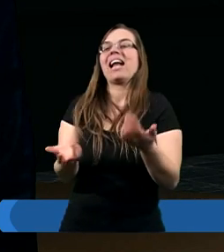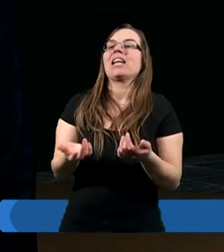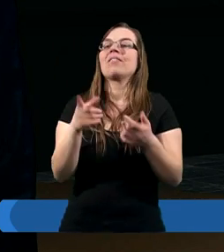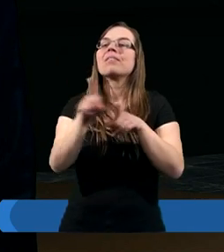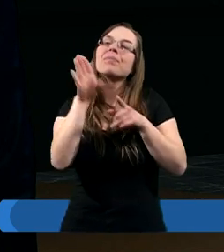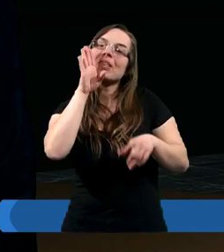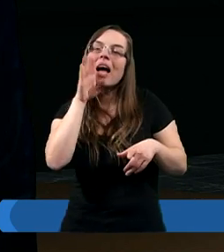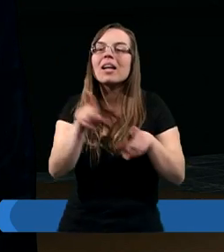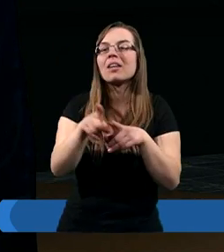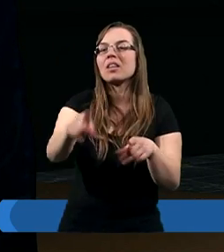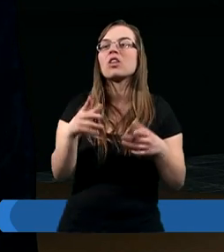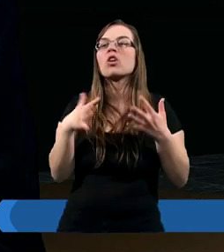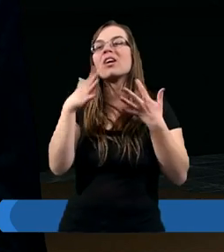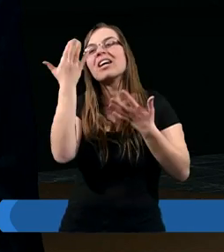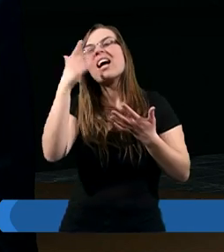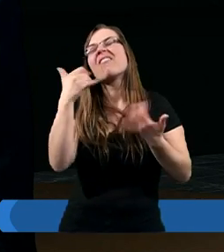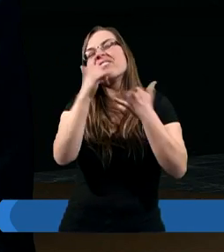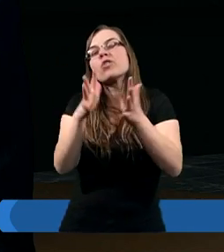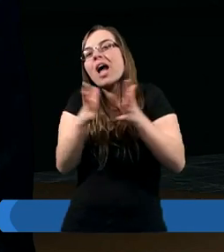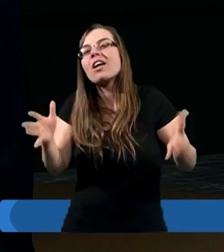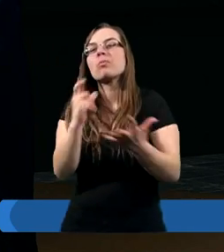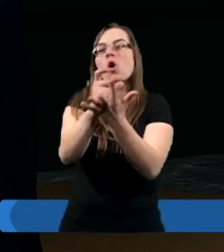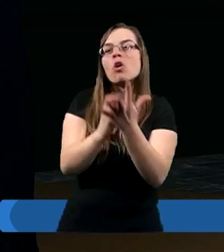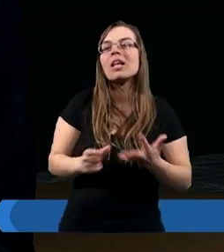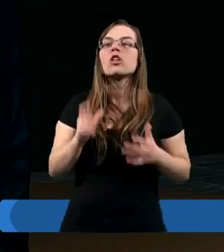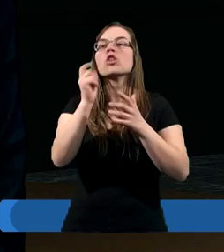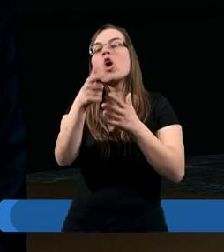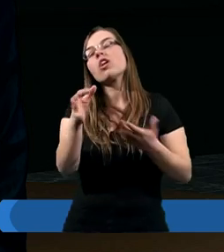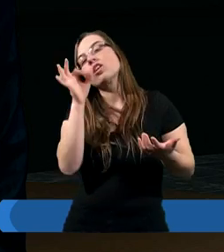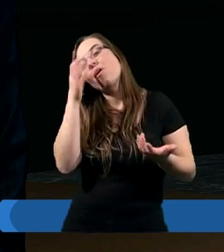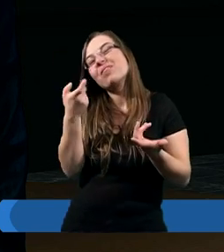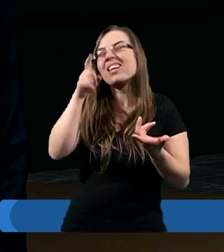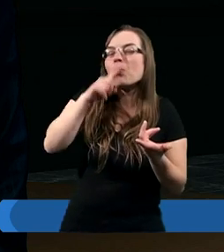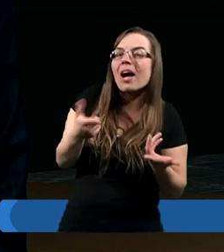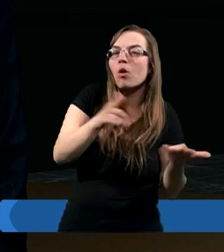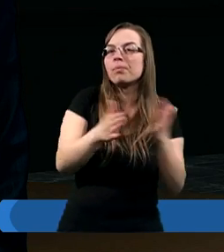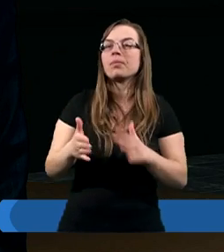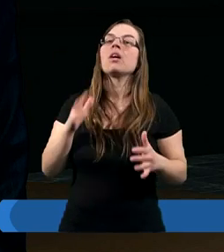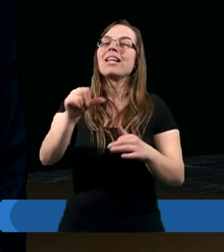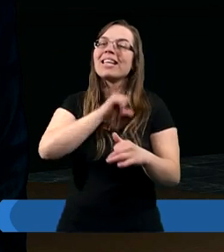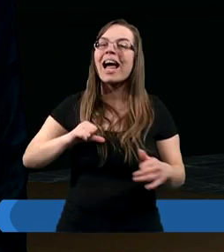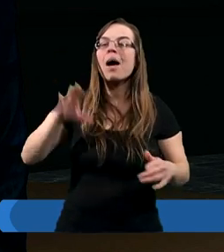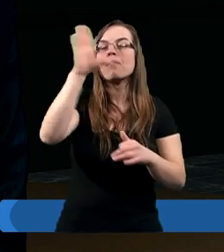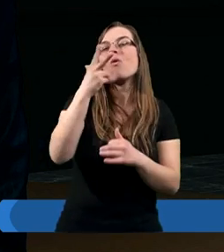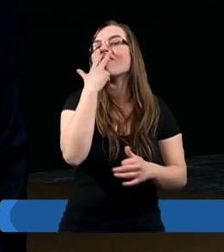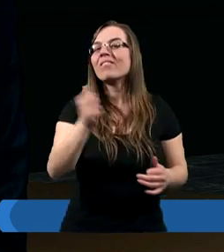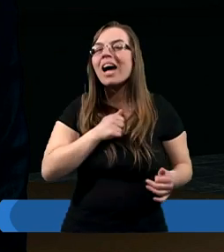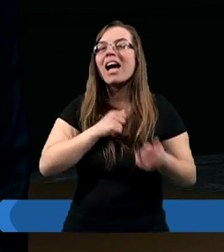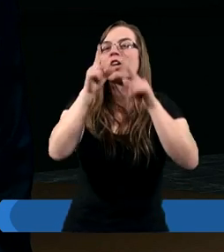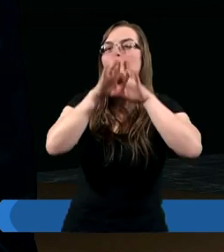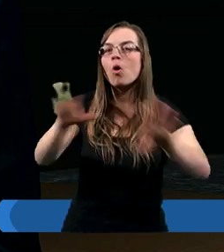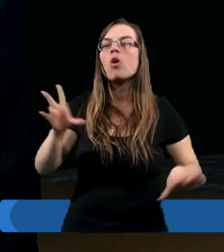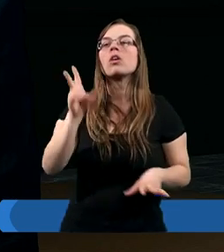także zobaczyć w szerszym kontekście w poselstwie zdrowia. Ponieważ tam Pan Bóg wyraźnie pokazuje,